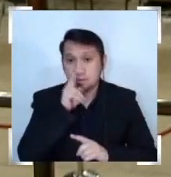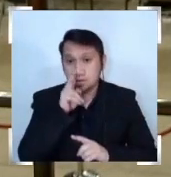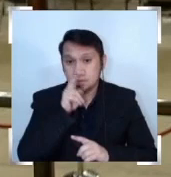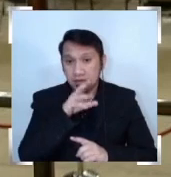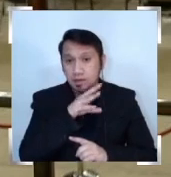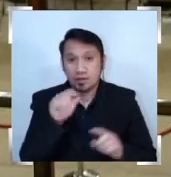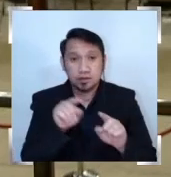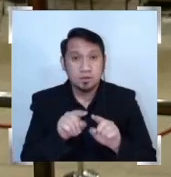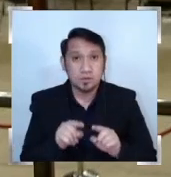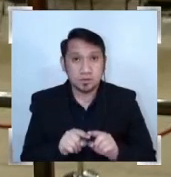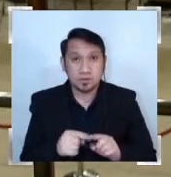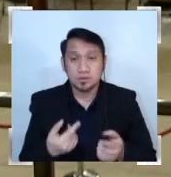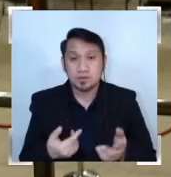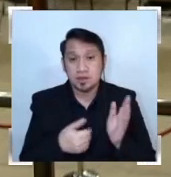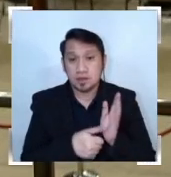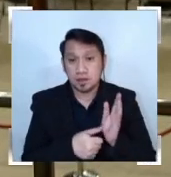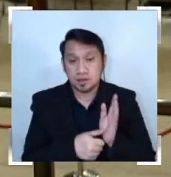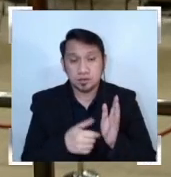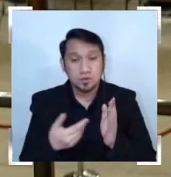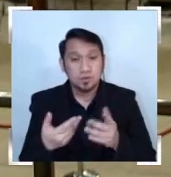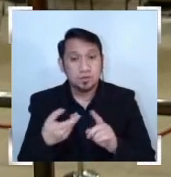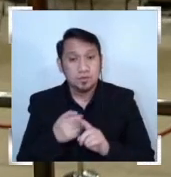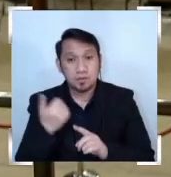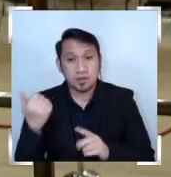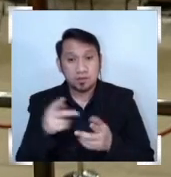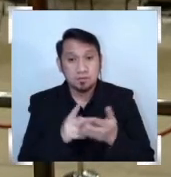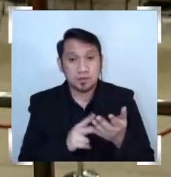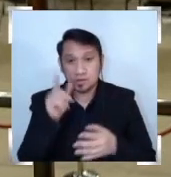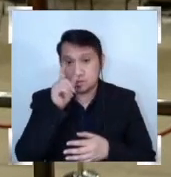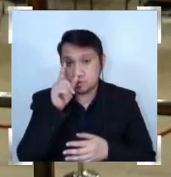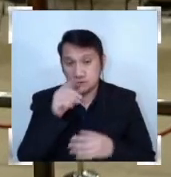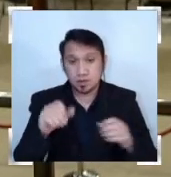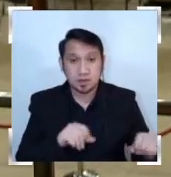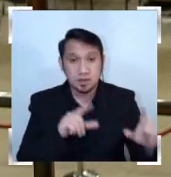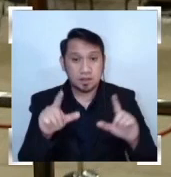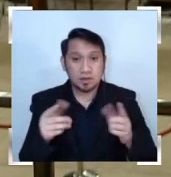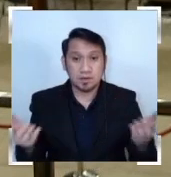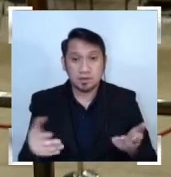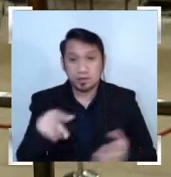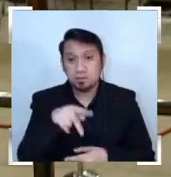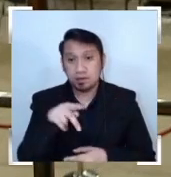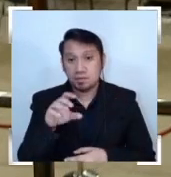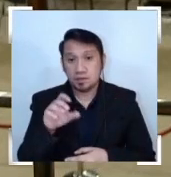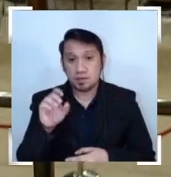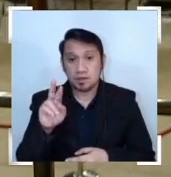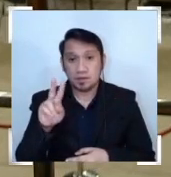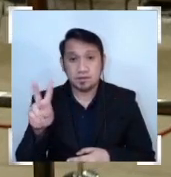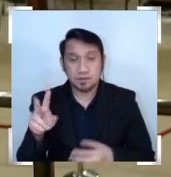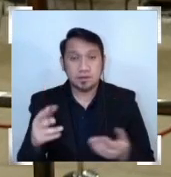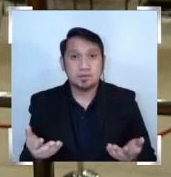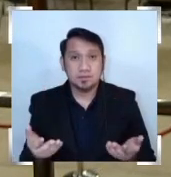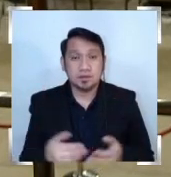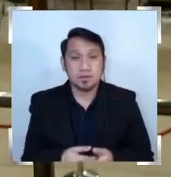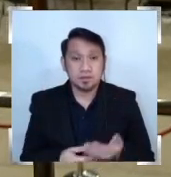maging yung mga election returns galing sa ibang bahagi ng Luzon. At live mula rito sa PPCRV Command Center, ako si Jamie Santos,